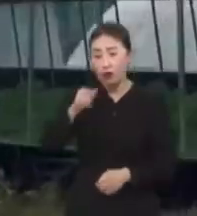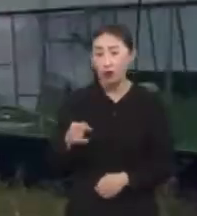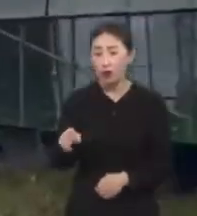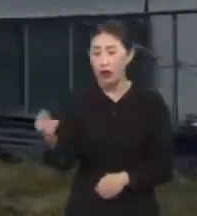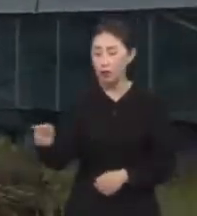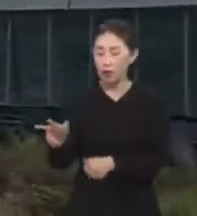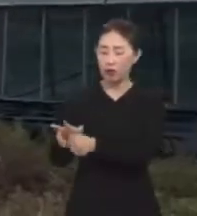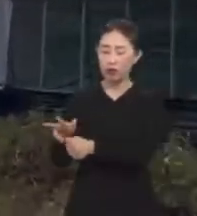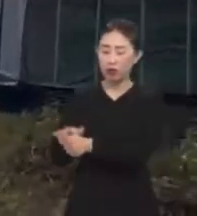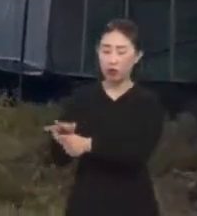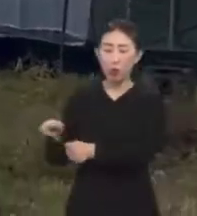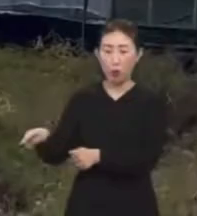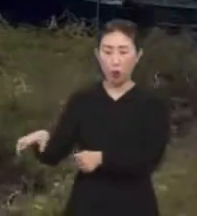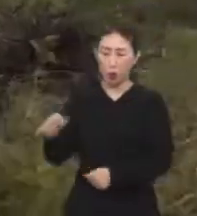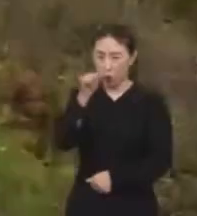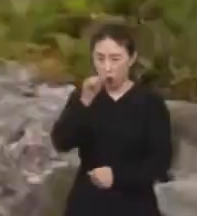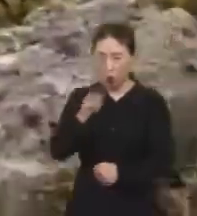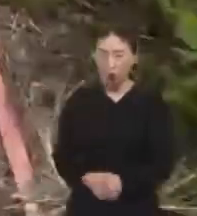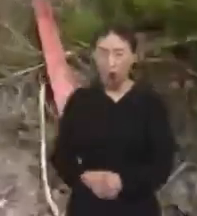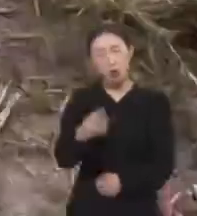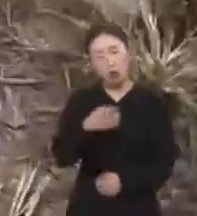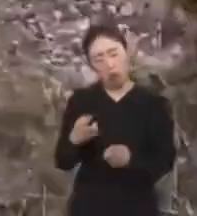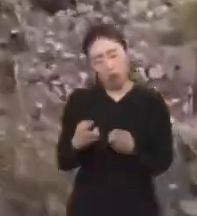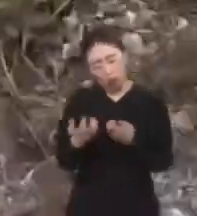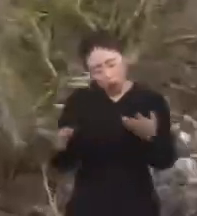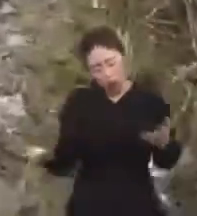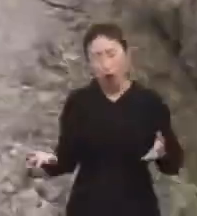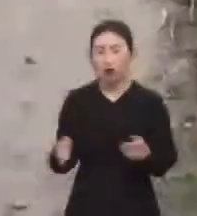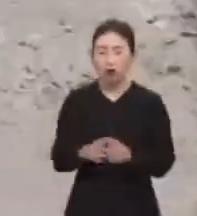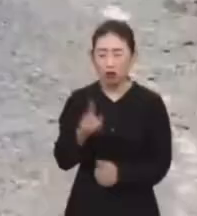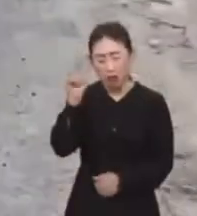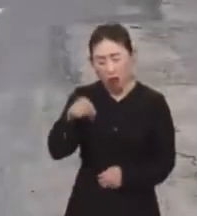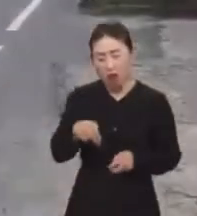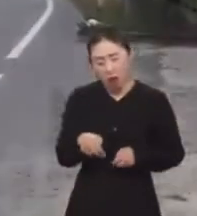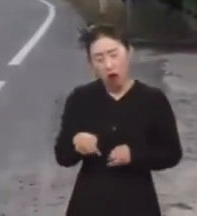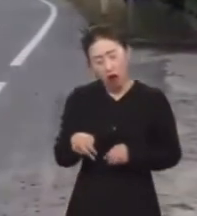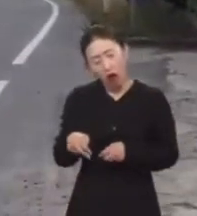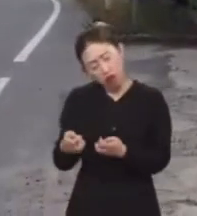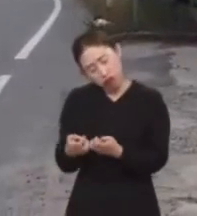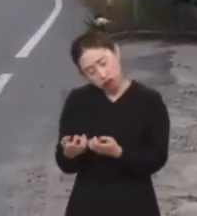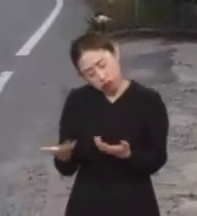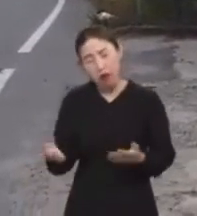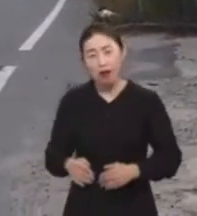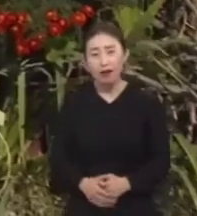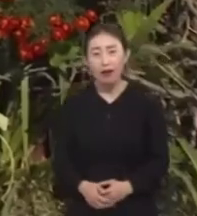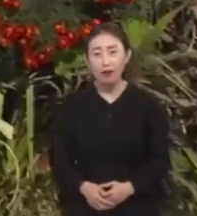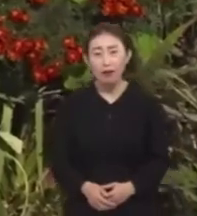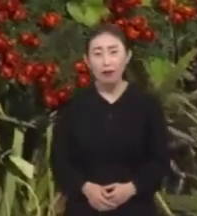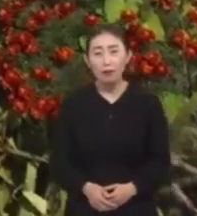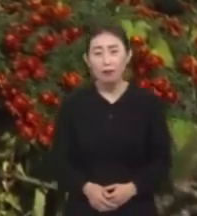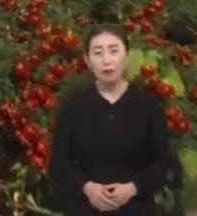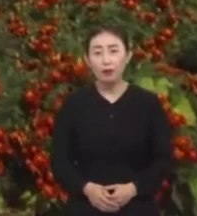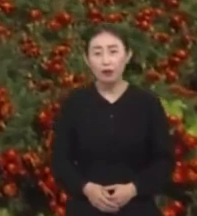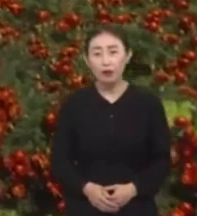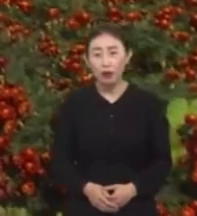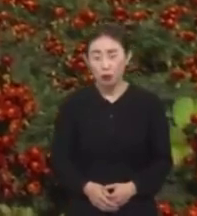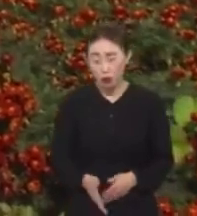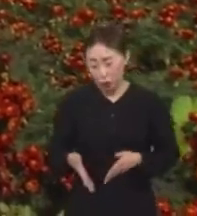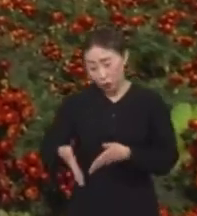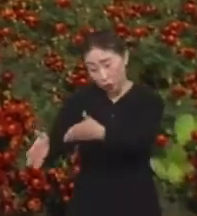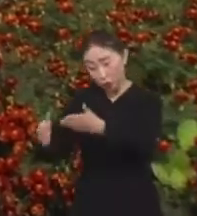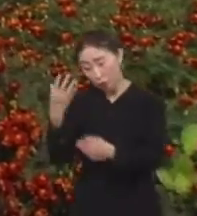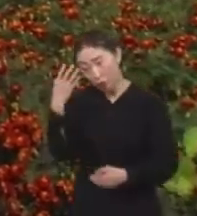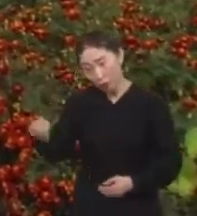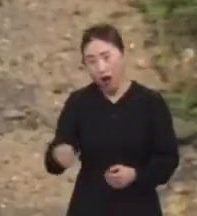옆엔 슈퍼마켓도 있습니다. 위험하더라도 이 도로를 매일 걸어야 하는 이유입니다. 도로 곳곳에